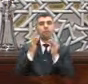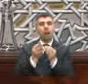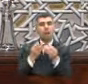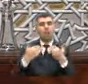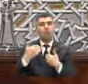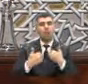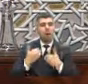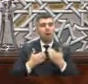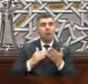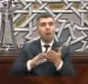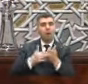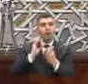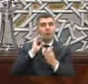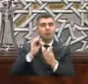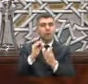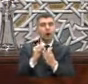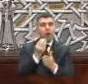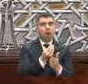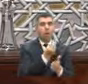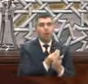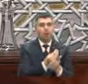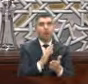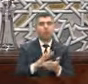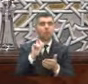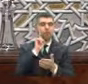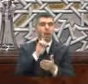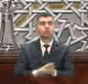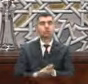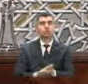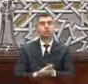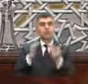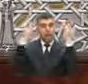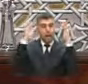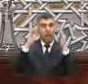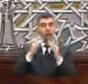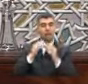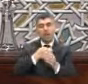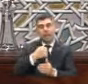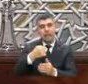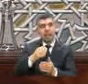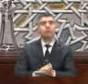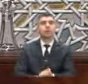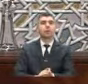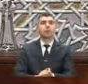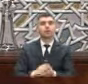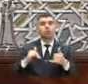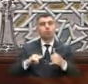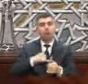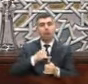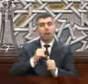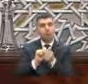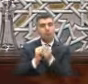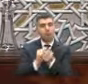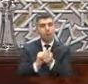والتضامن والمساواة والتنمية الاجتماعية، الثقافة والاتصال، الشباب والرياضة،